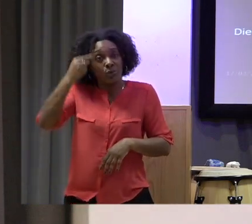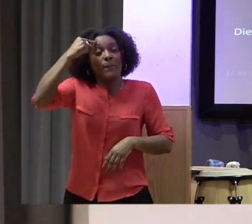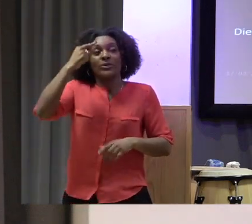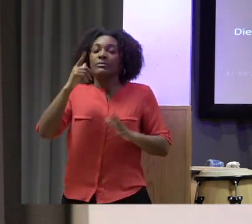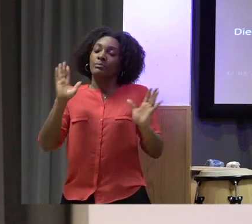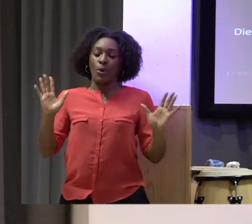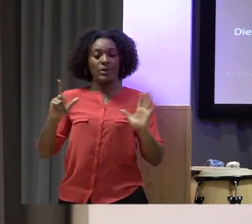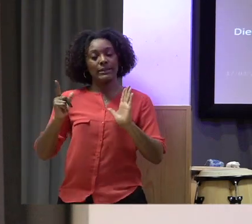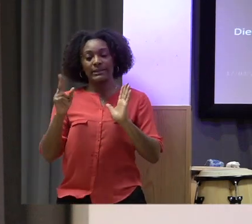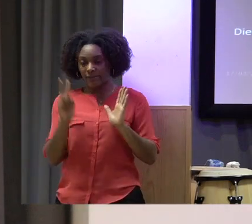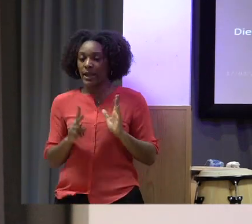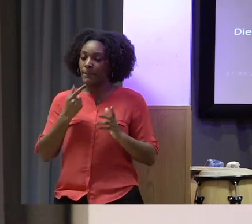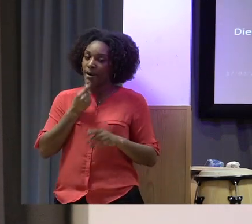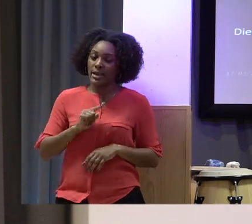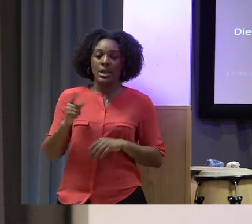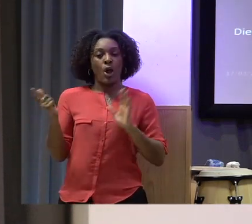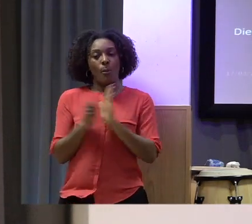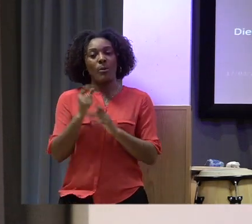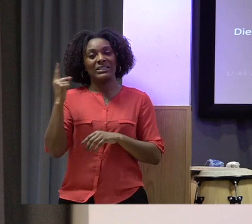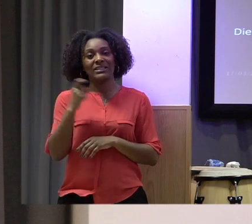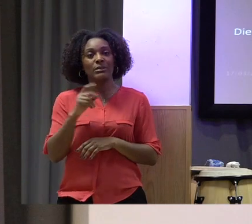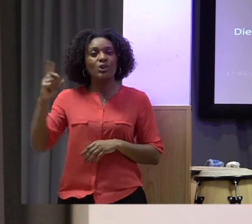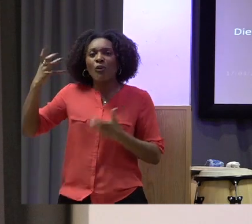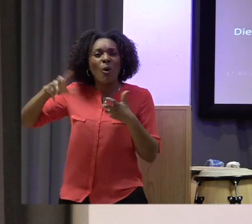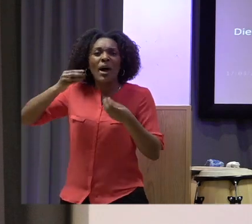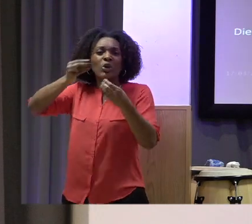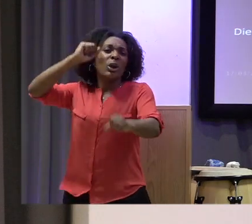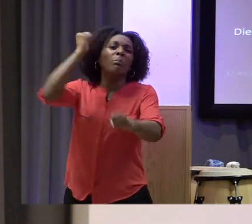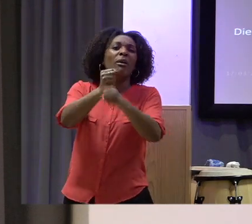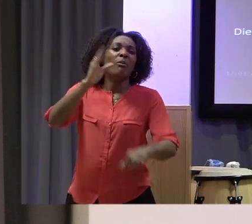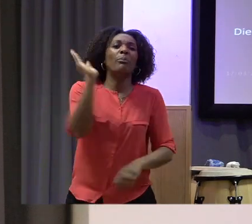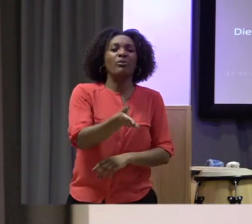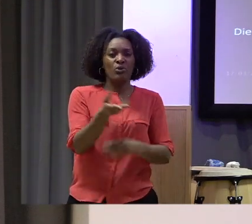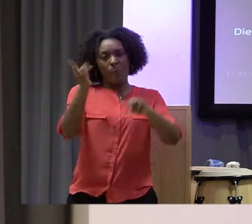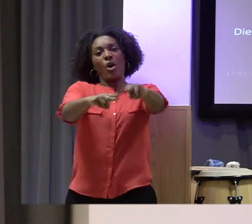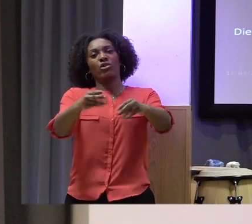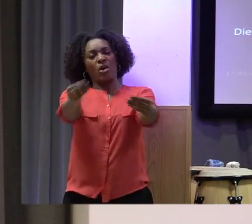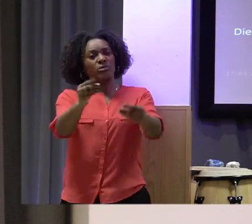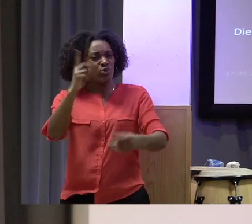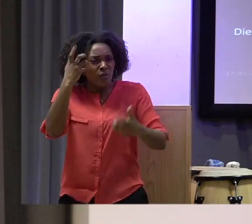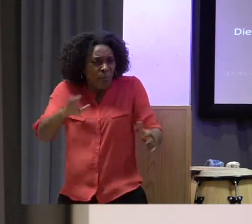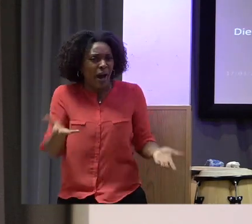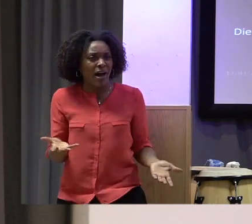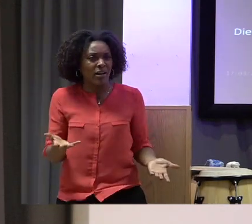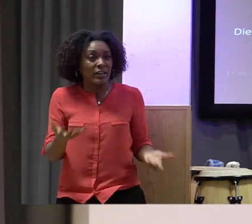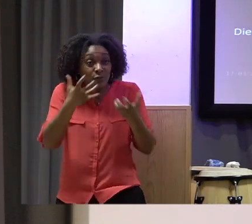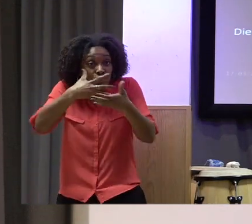passer. Parce que le but de Dieu, ce n'est pas que vous mouriez dans cette épreuve.